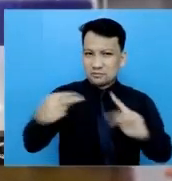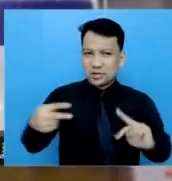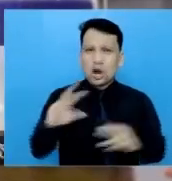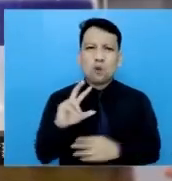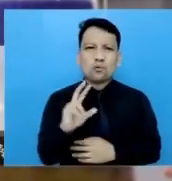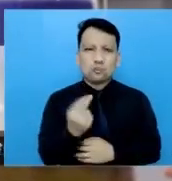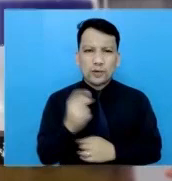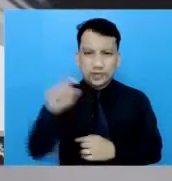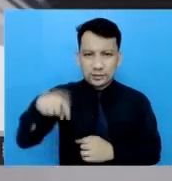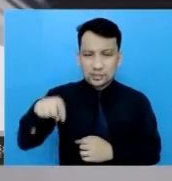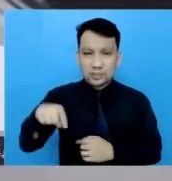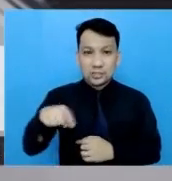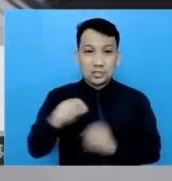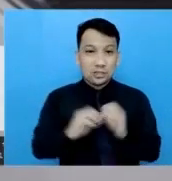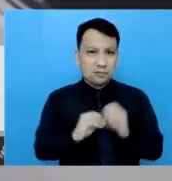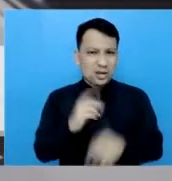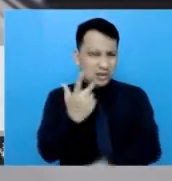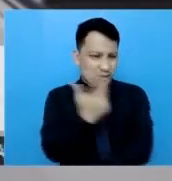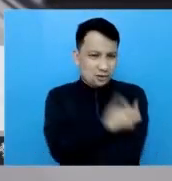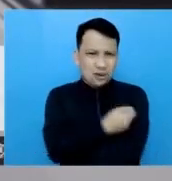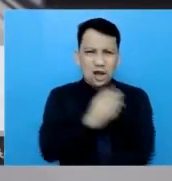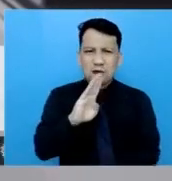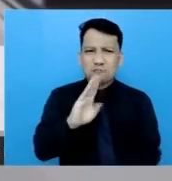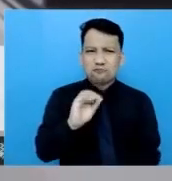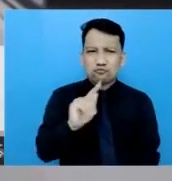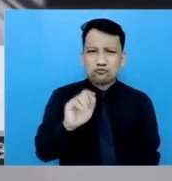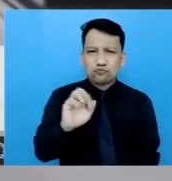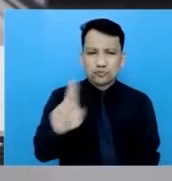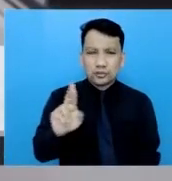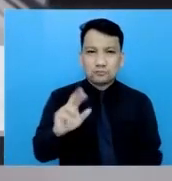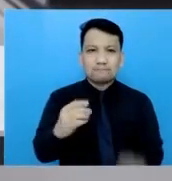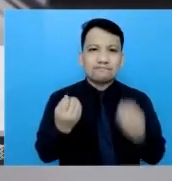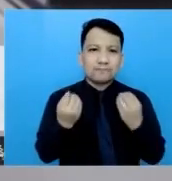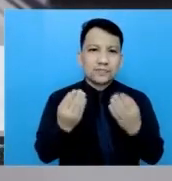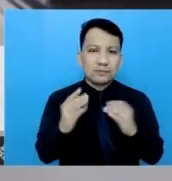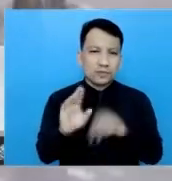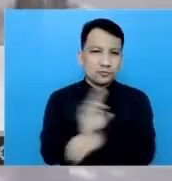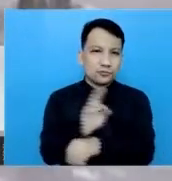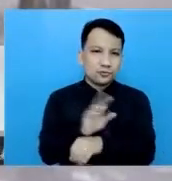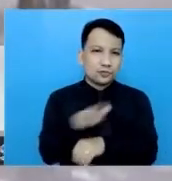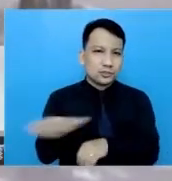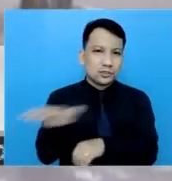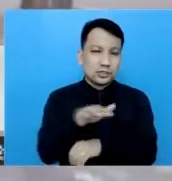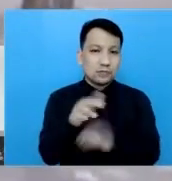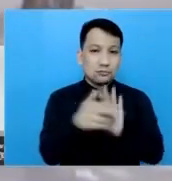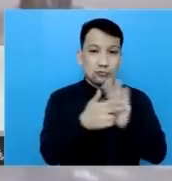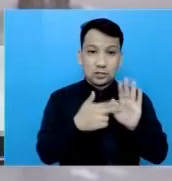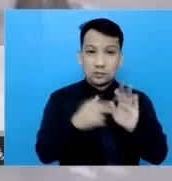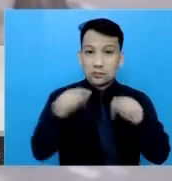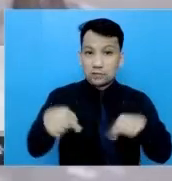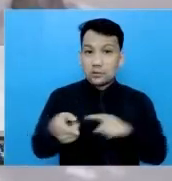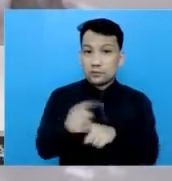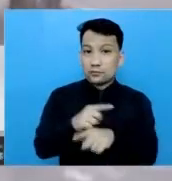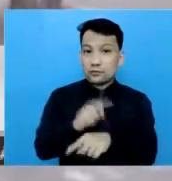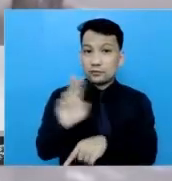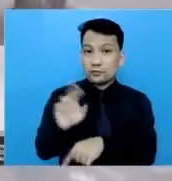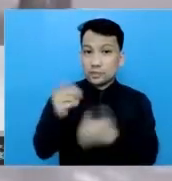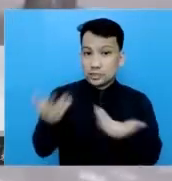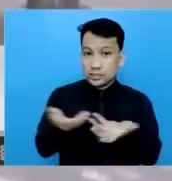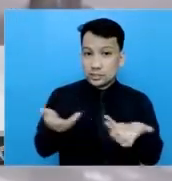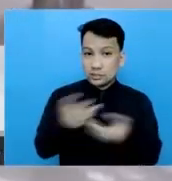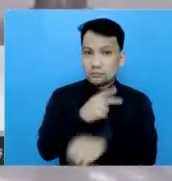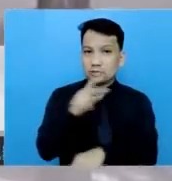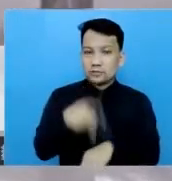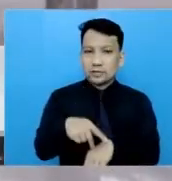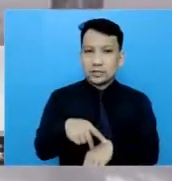mangangailangan ng booster shot. Isasama sa pag-aaral na ito ang paggamit ng lahat ng mga brand ng bakunang nagagamit na sa Pilipinas at